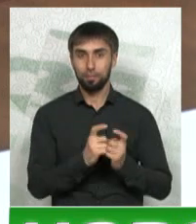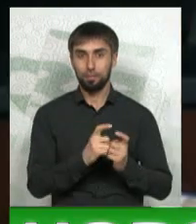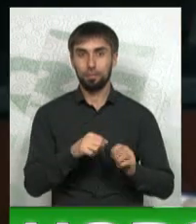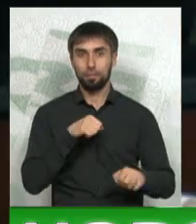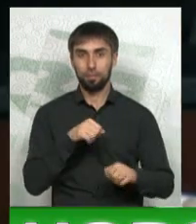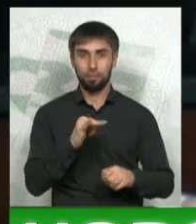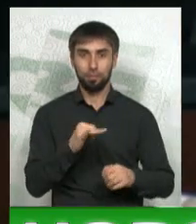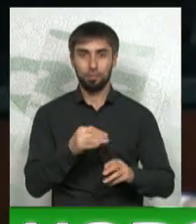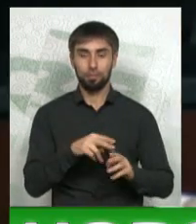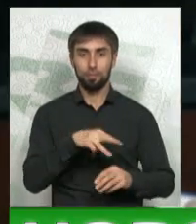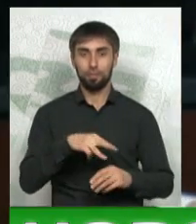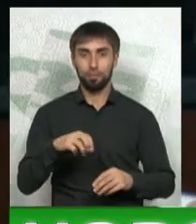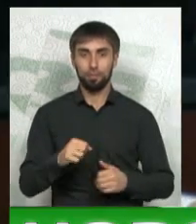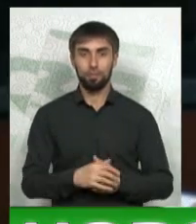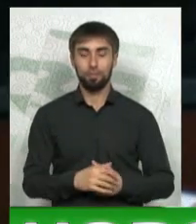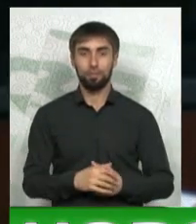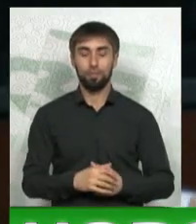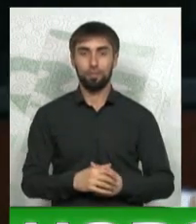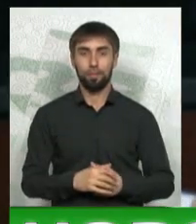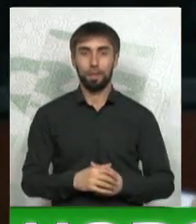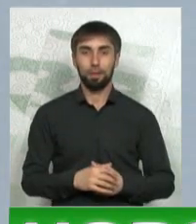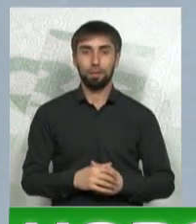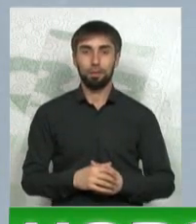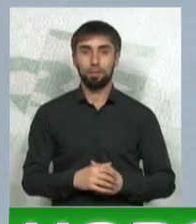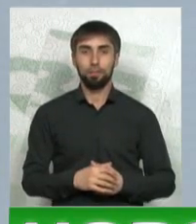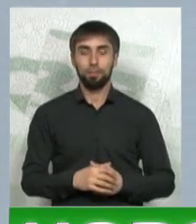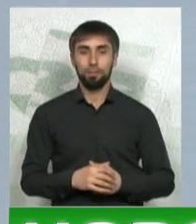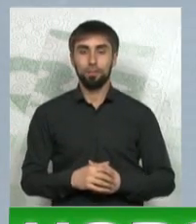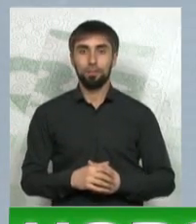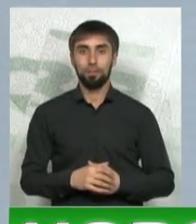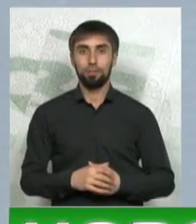бокса и смешанных единоборств. Адам Ережков, Магомед Доскиев, Новости 24.